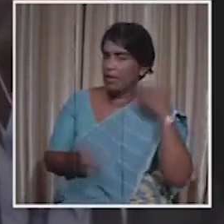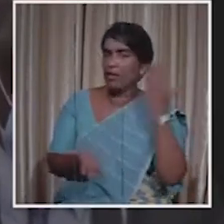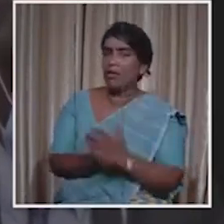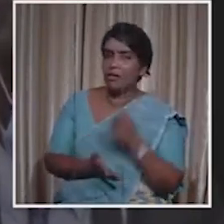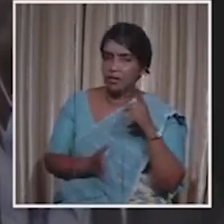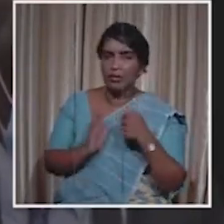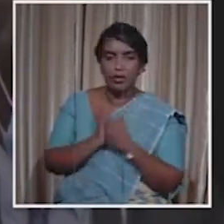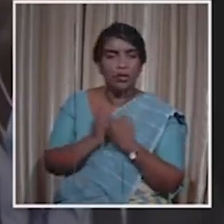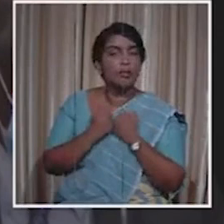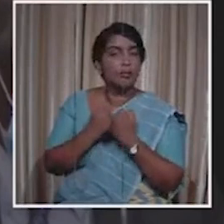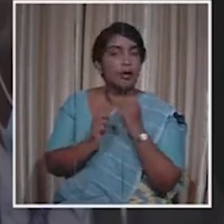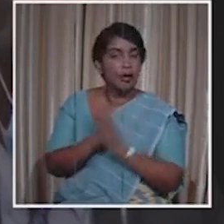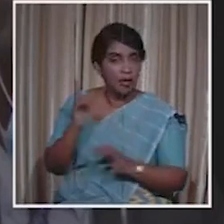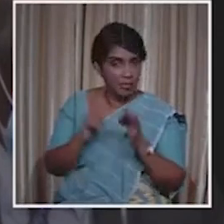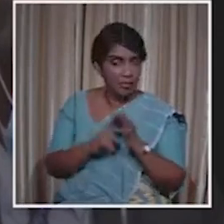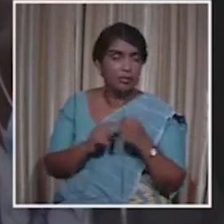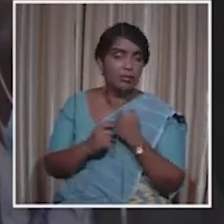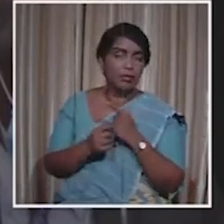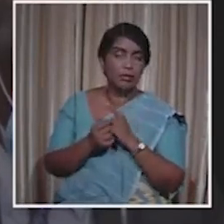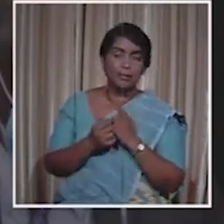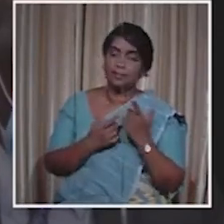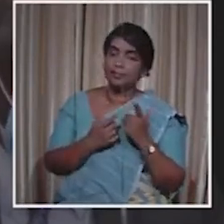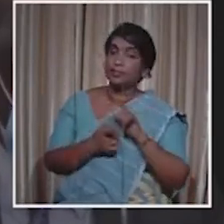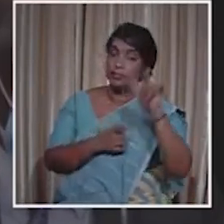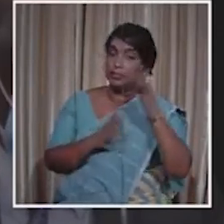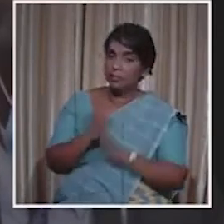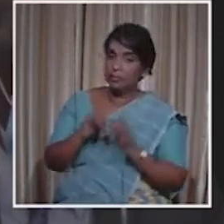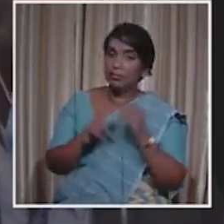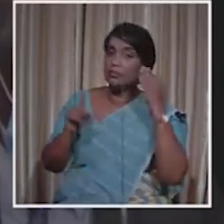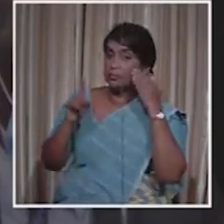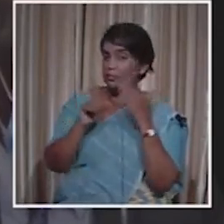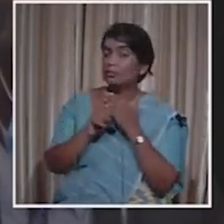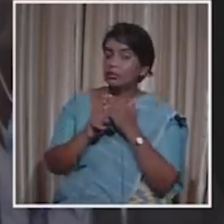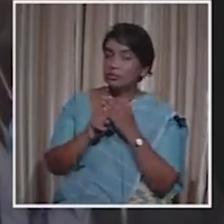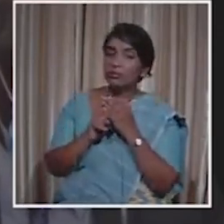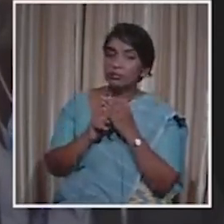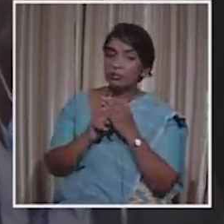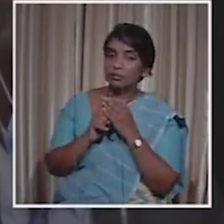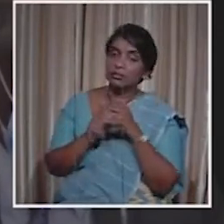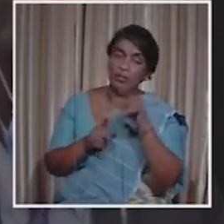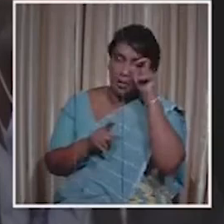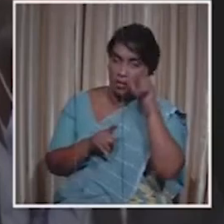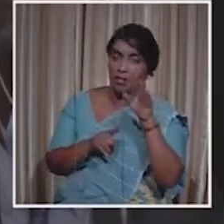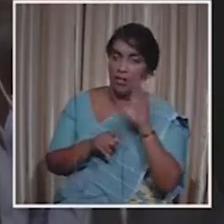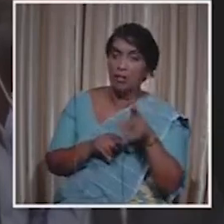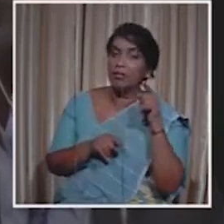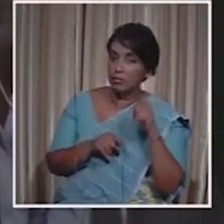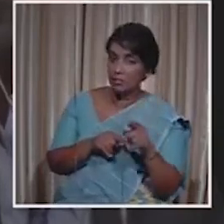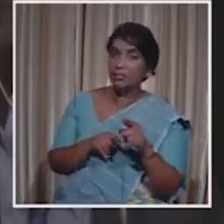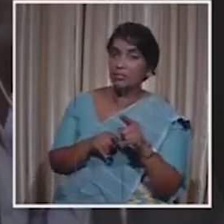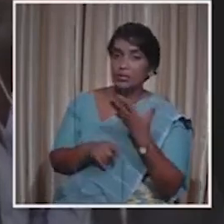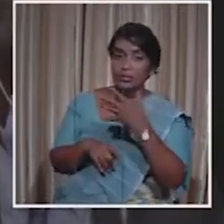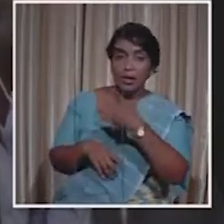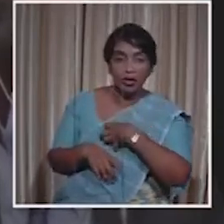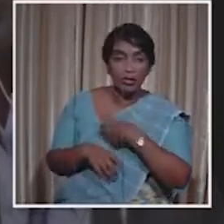அமைச்சரிலிருந்து விமானத்துறை அமைச்சர் வரை நீங்கள் சற்று சிந்தியுங்கள். இதை சிந்திக்க வேண்டிய ஒரு காலம். நீங்கள் படுகின்ற கஷ்டங்கள், பொருளாதார